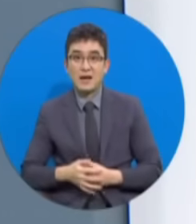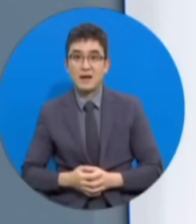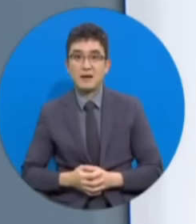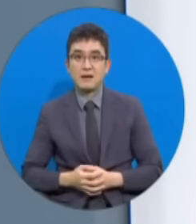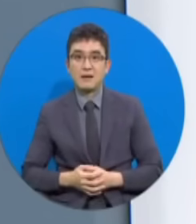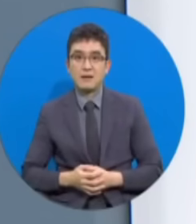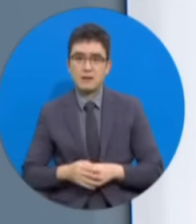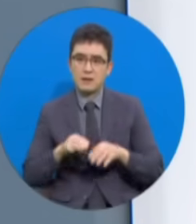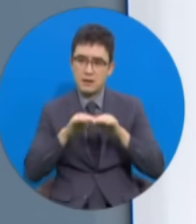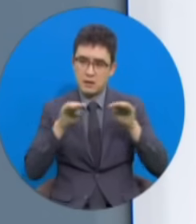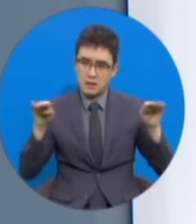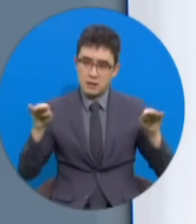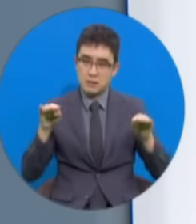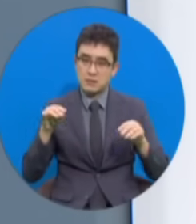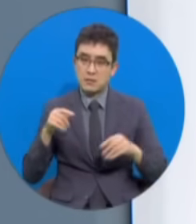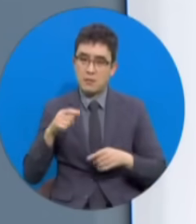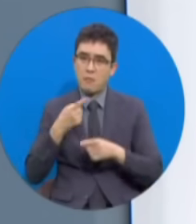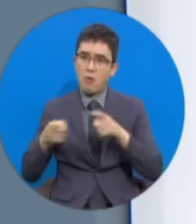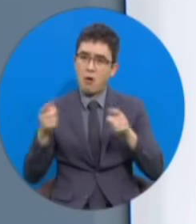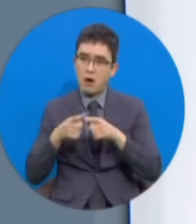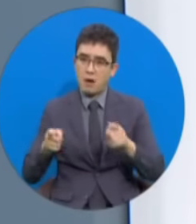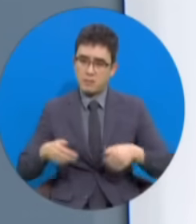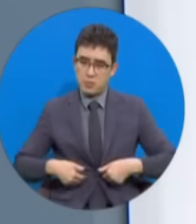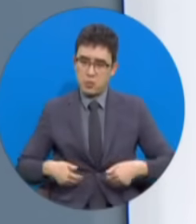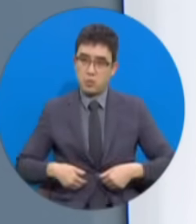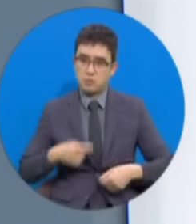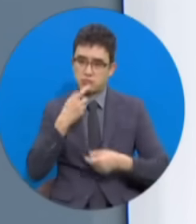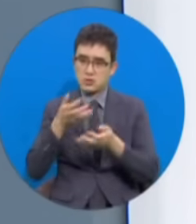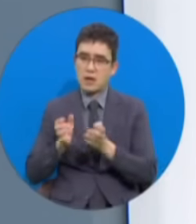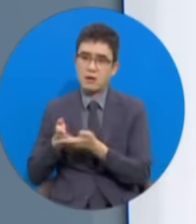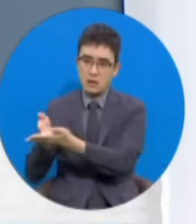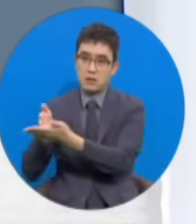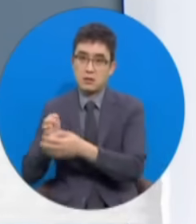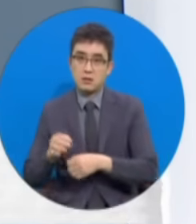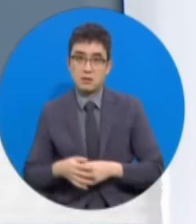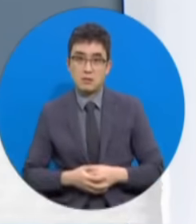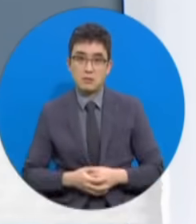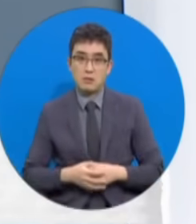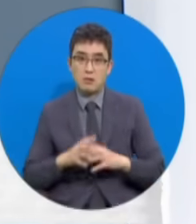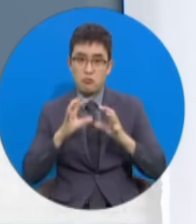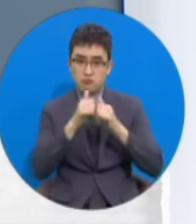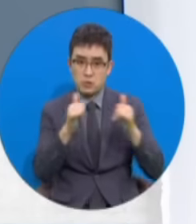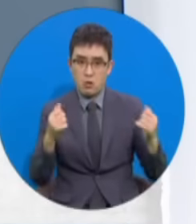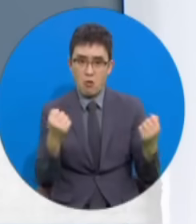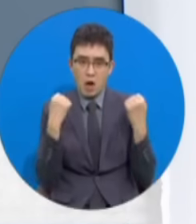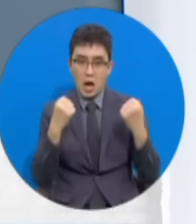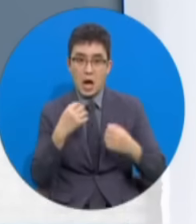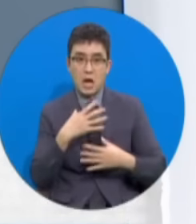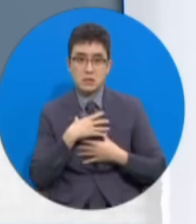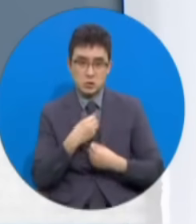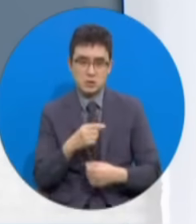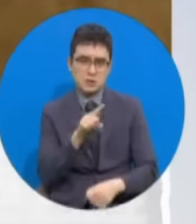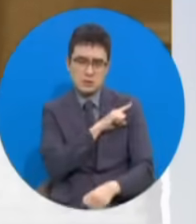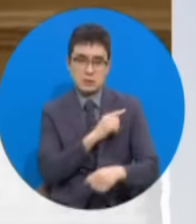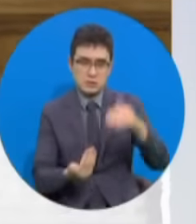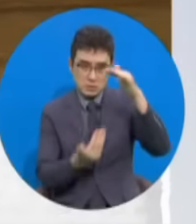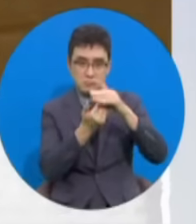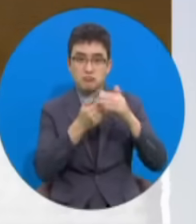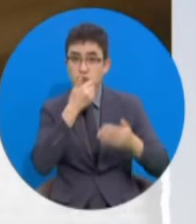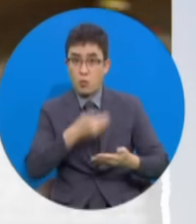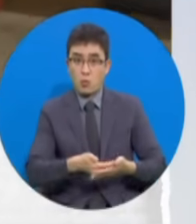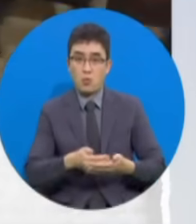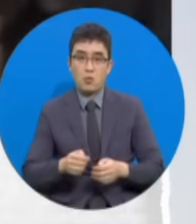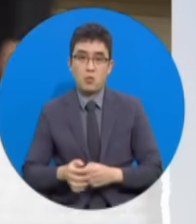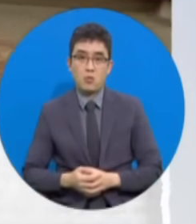객관적인 평가를 하면 어떨까라고 좀 민주당에 돌려드리고 싶은데요. 우리 국민의 건강과 안전을 최우선으로 생각하겠다고 말씀드린 바가 있습니다.